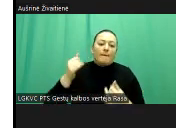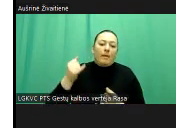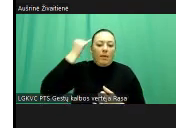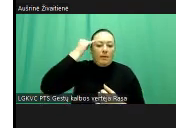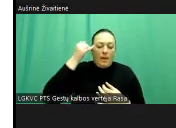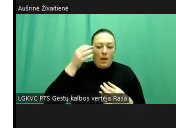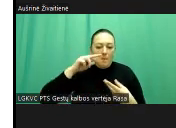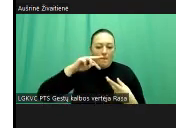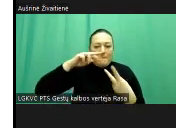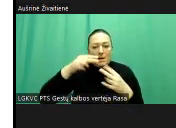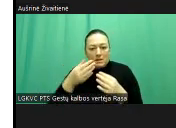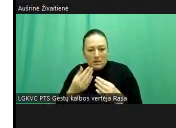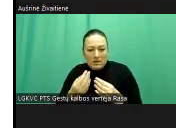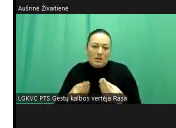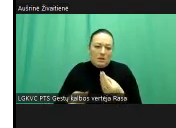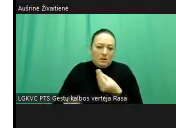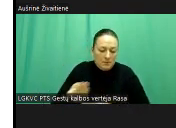Ir